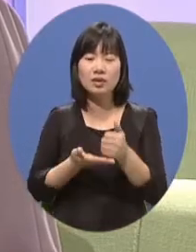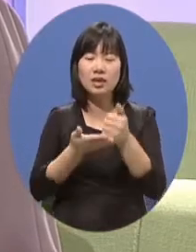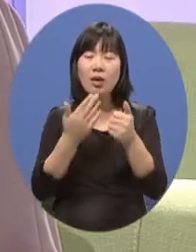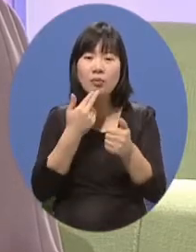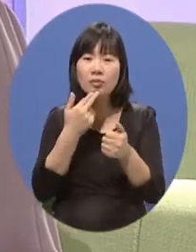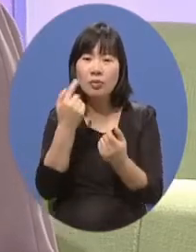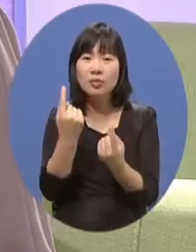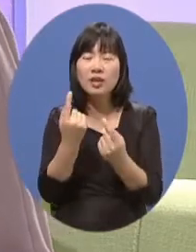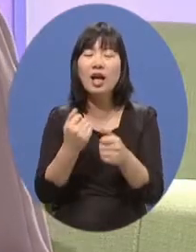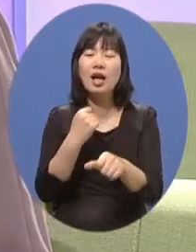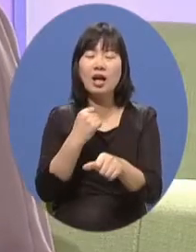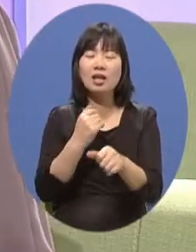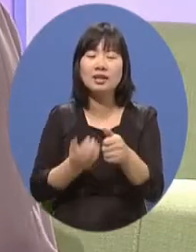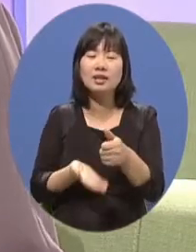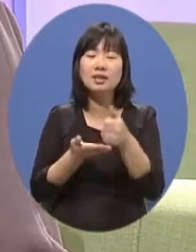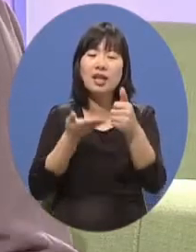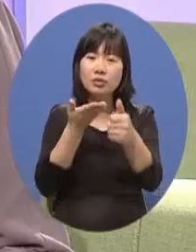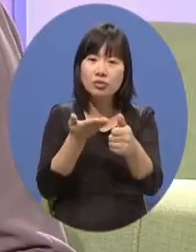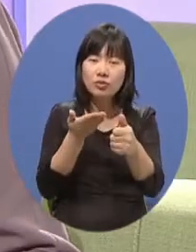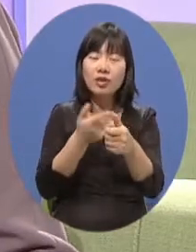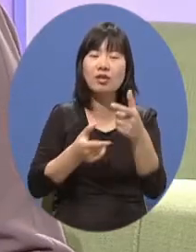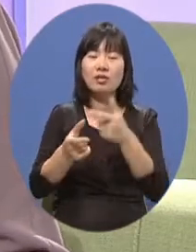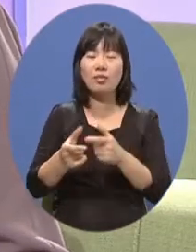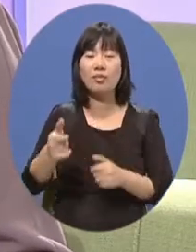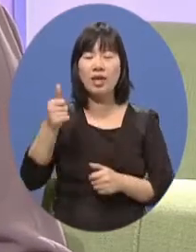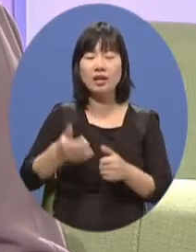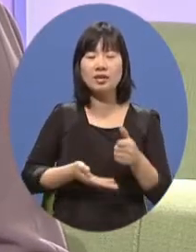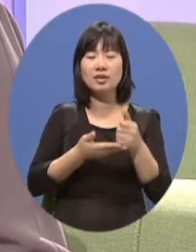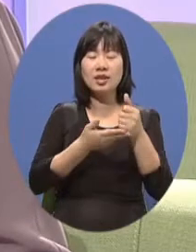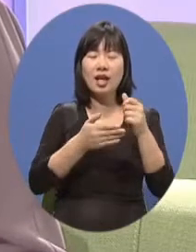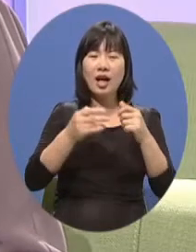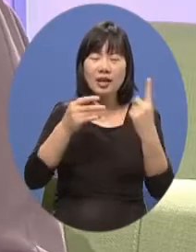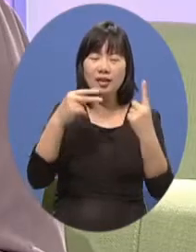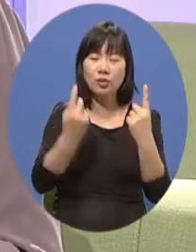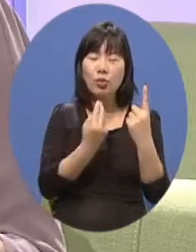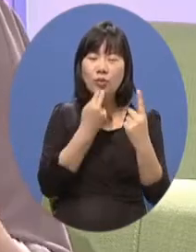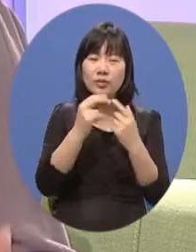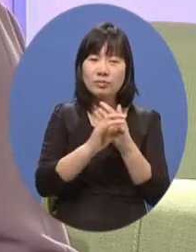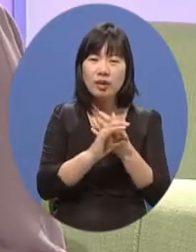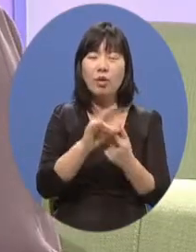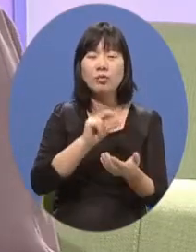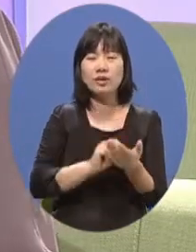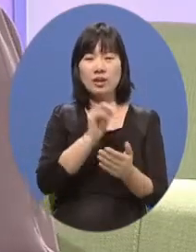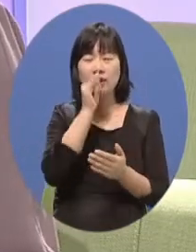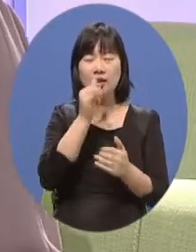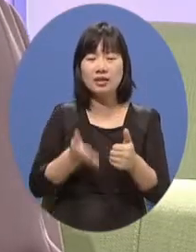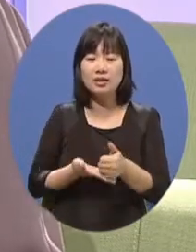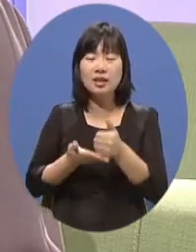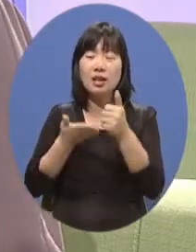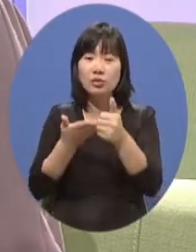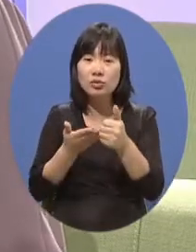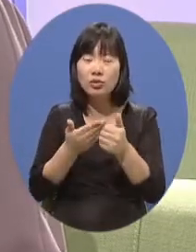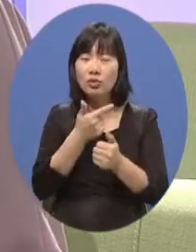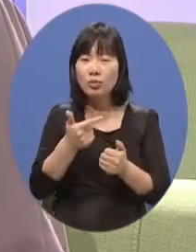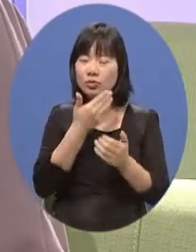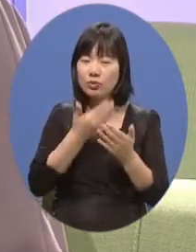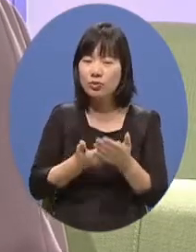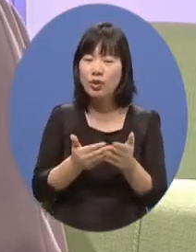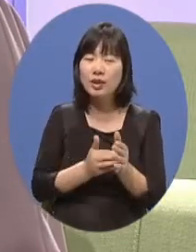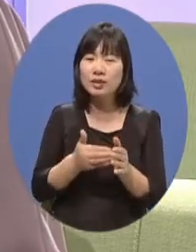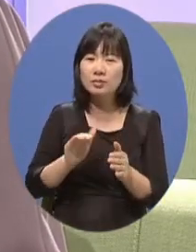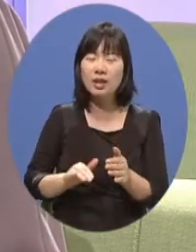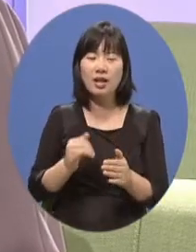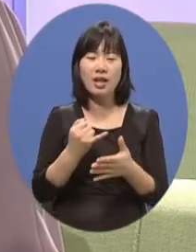것보다는 하는 게 아주 중요하죠. 칭찬조차 안 하면은 그건 문제가 되고 칭찬을 하는 게 너무 중요한데요. 이제 하은이 같은